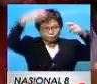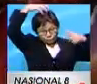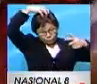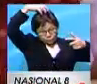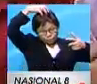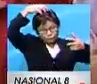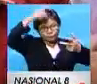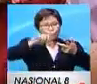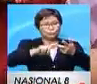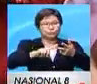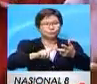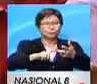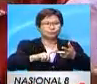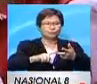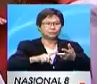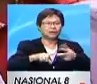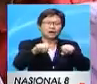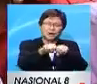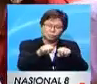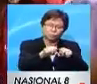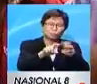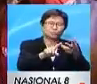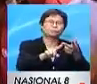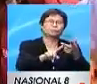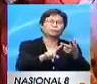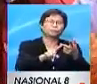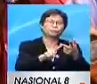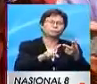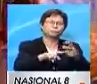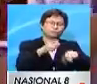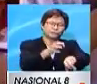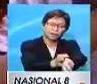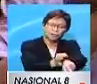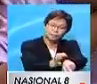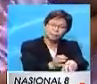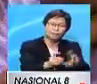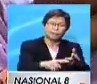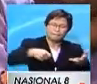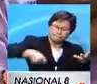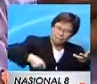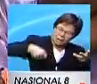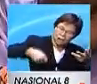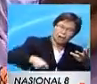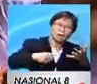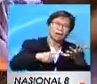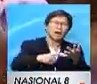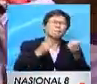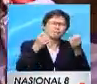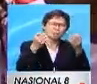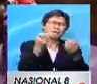dalam ada kasut jam beg